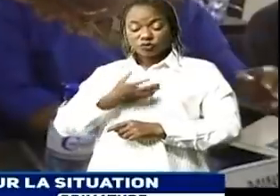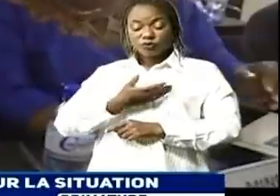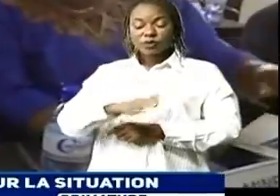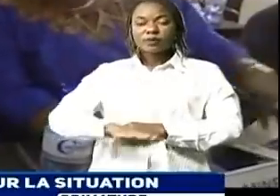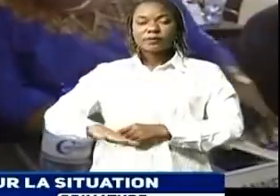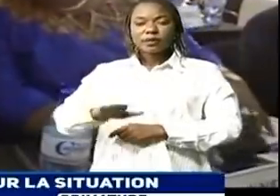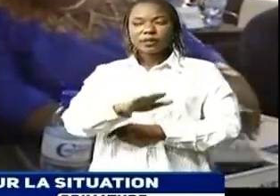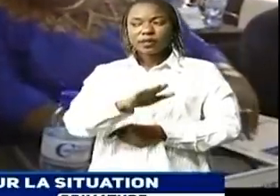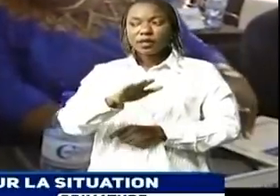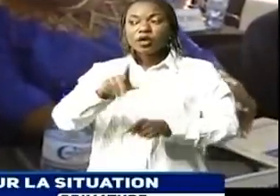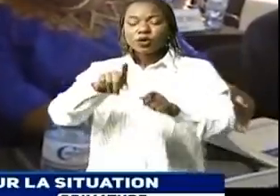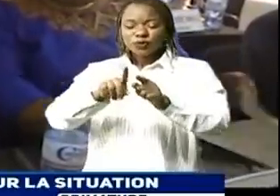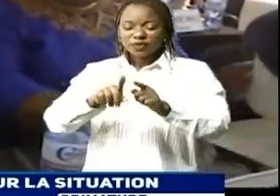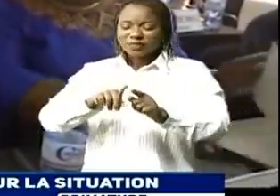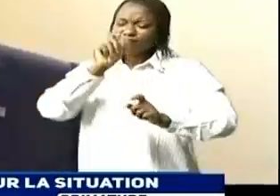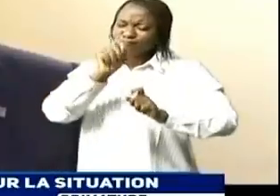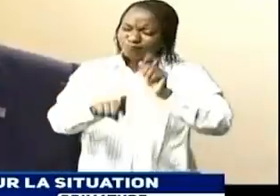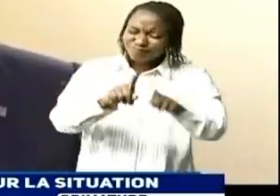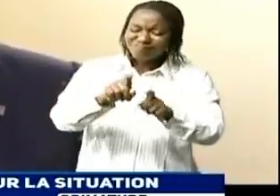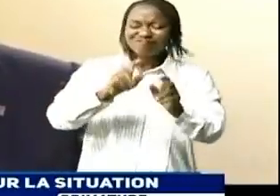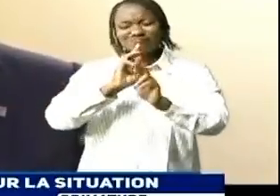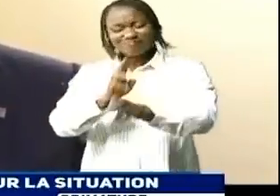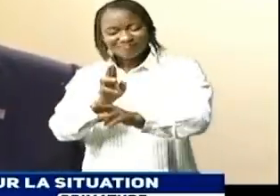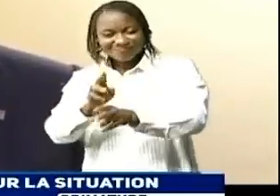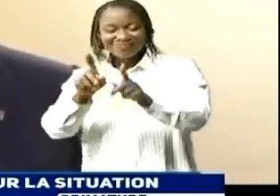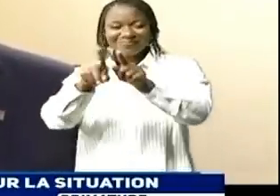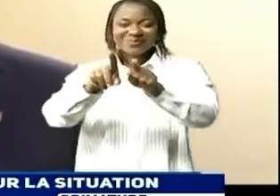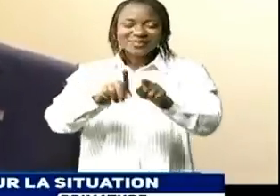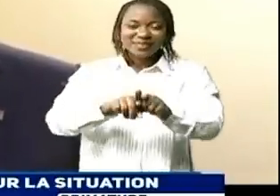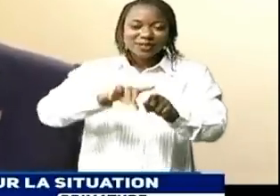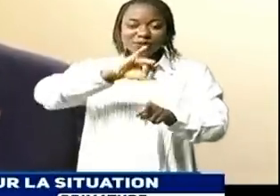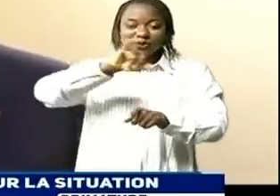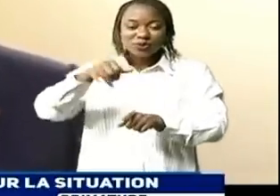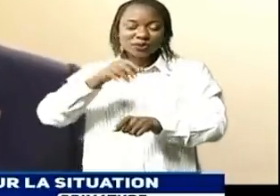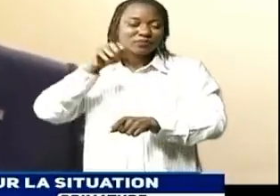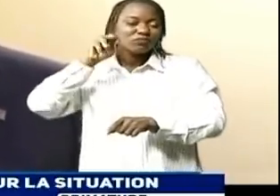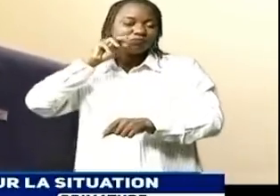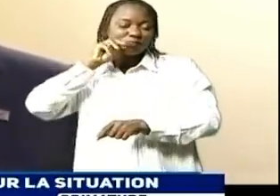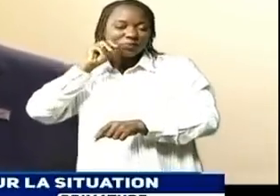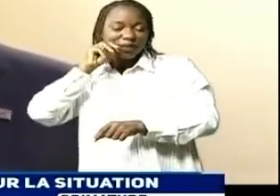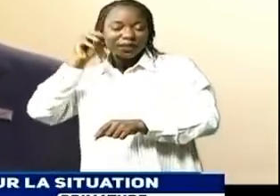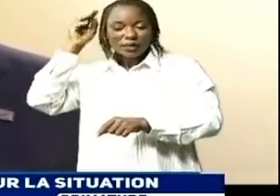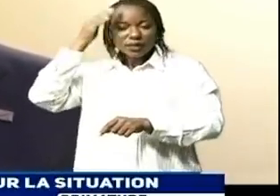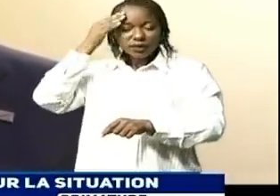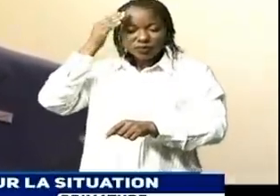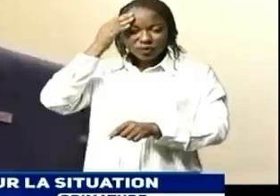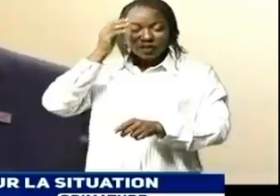Le jeu de questions-réponses a permis au chef du gouvernement de reconnaître devant la presse que